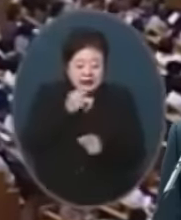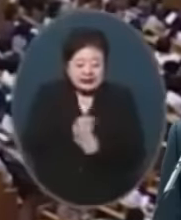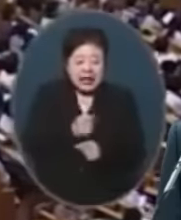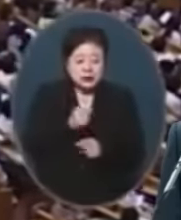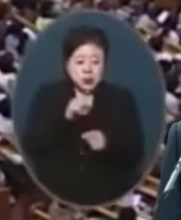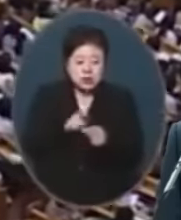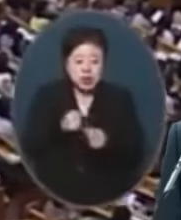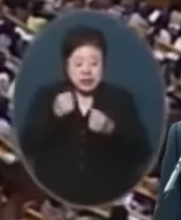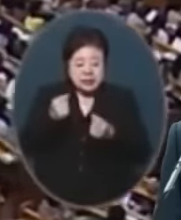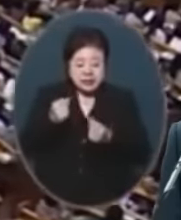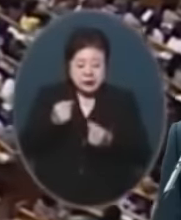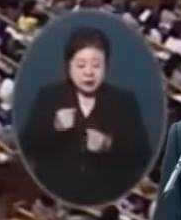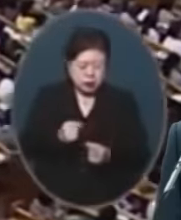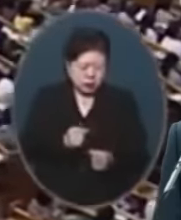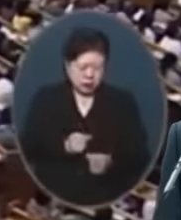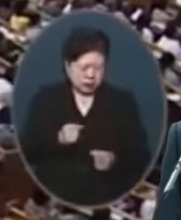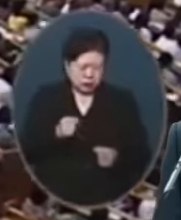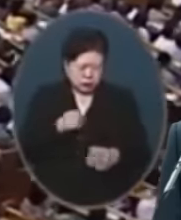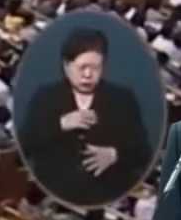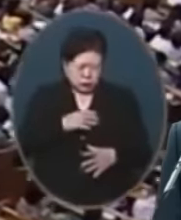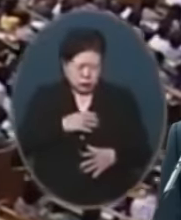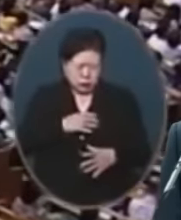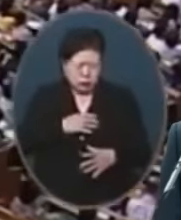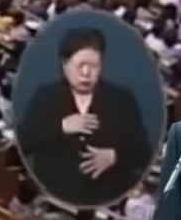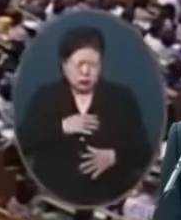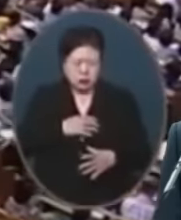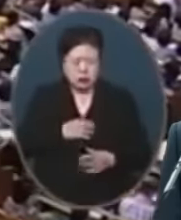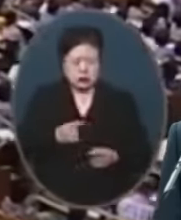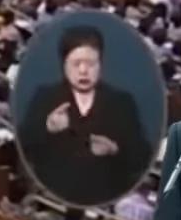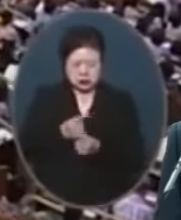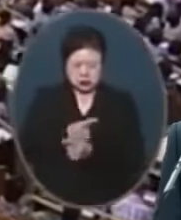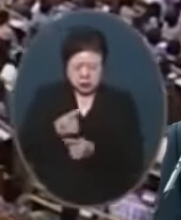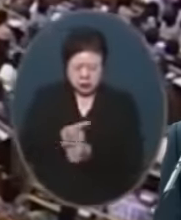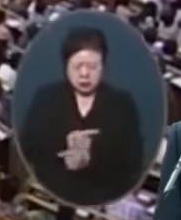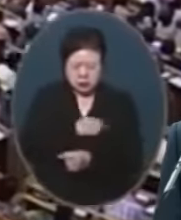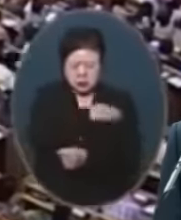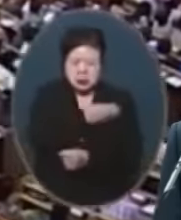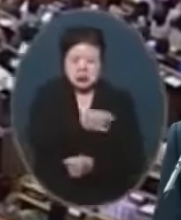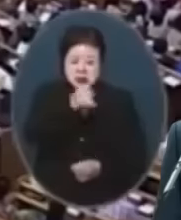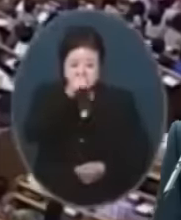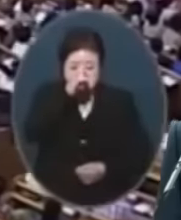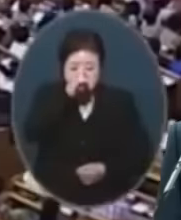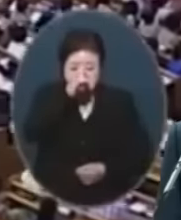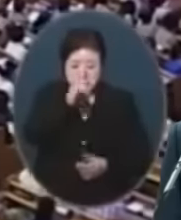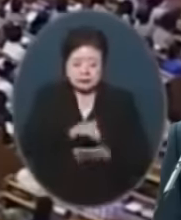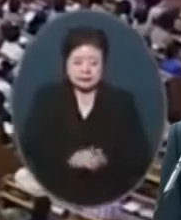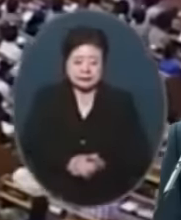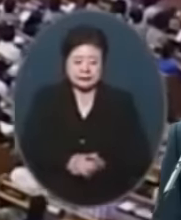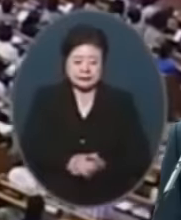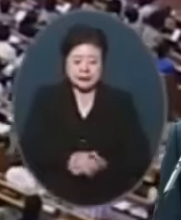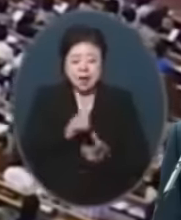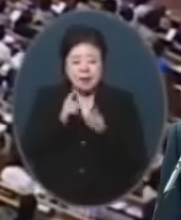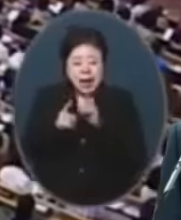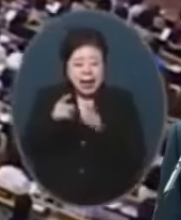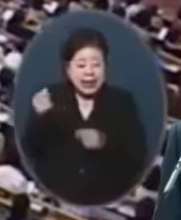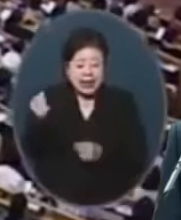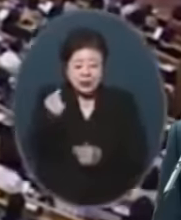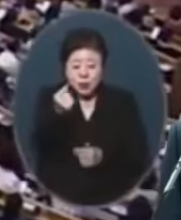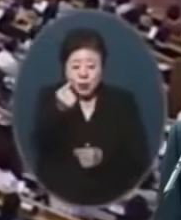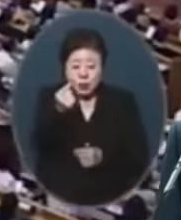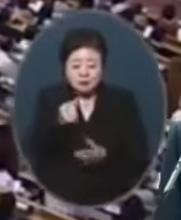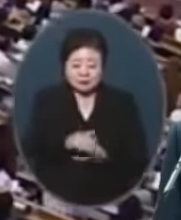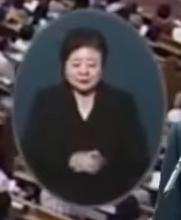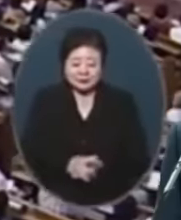힘이 있고 무서운 개조하는 능력이 있는 것입니다. 우리가 말로